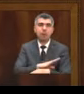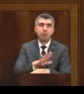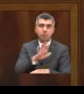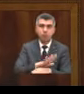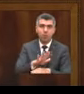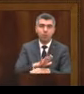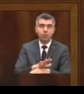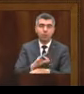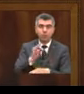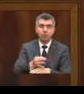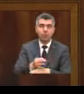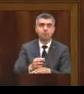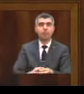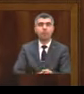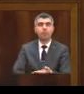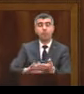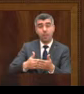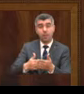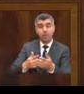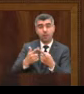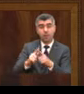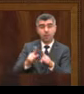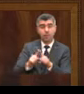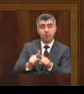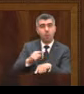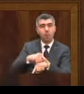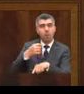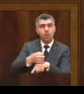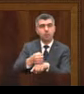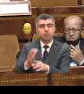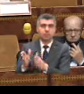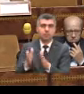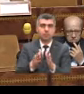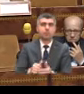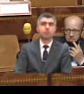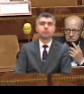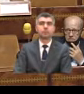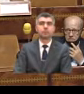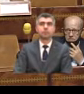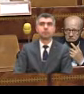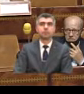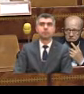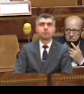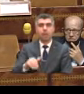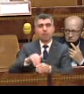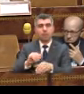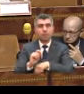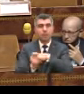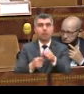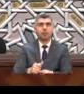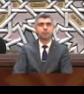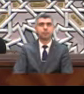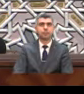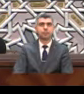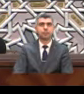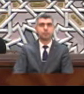الآن راه كاين بطبيعة الحال هاد النسبة قليلة جدا. انتهى الوقت، شكرا. تعقيب الفريق الحركي،